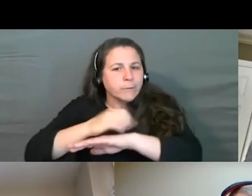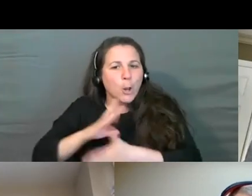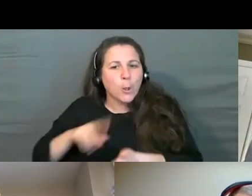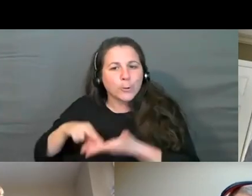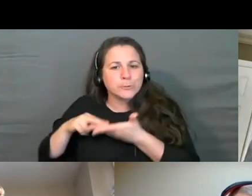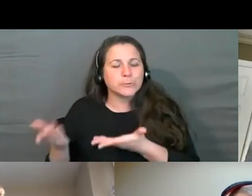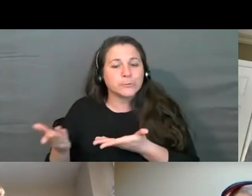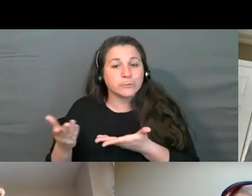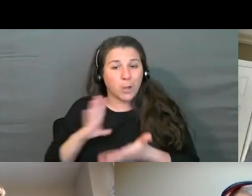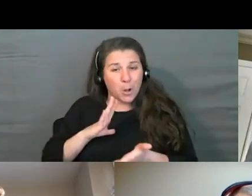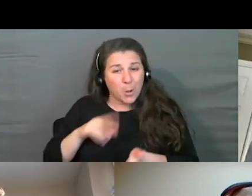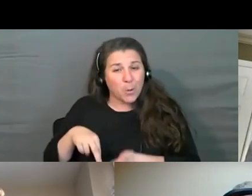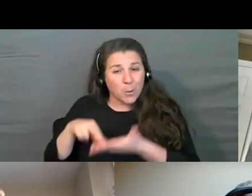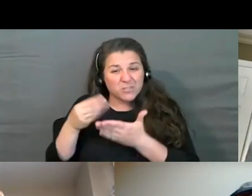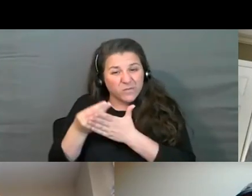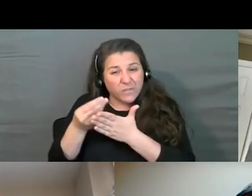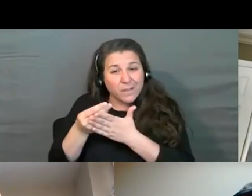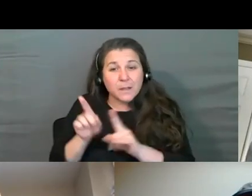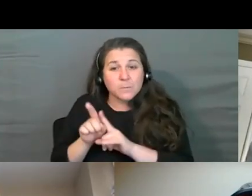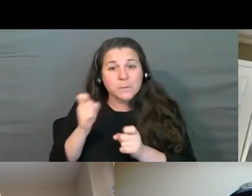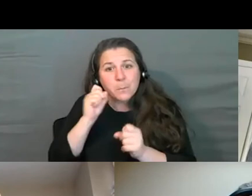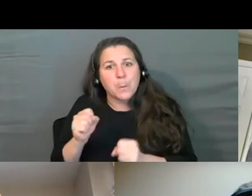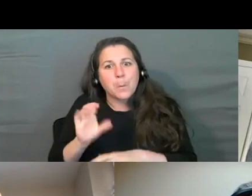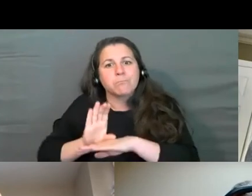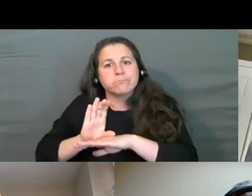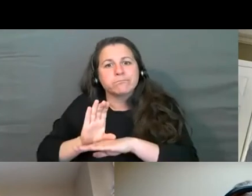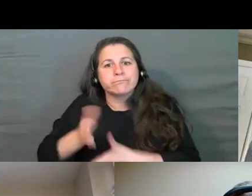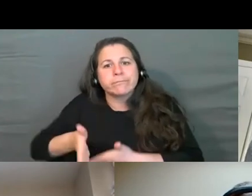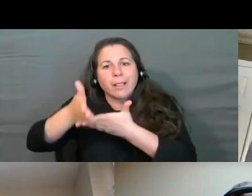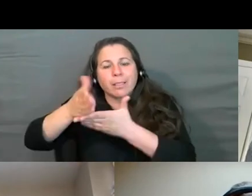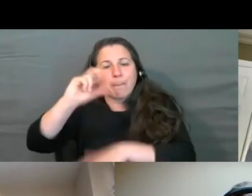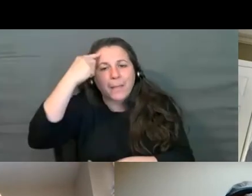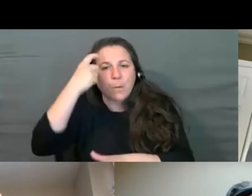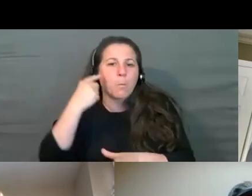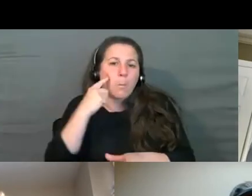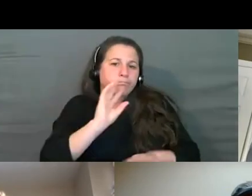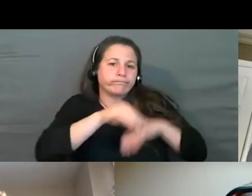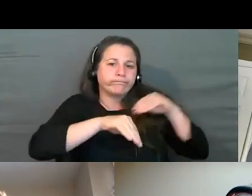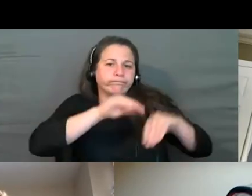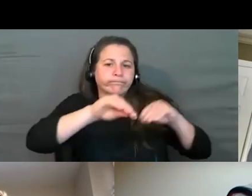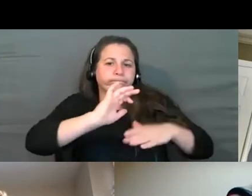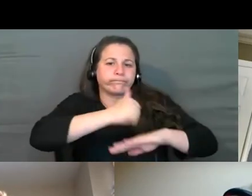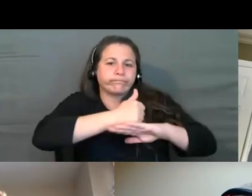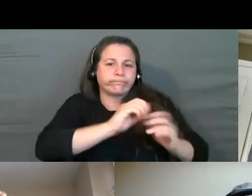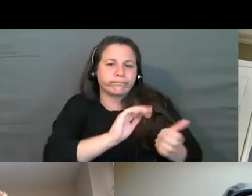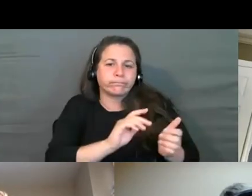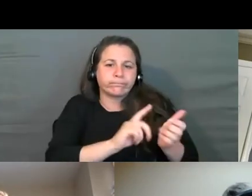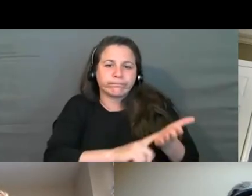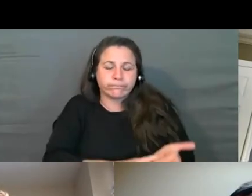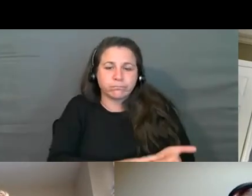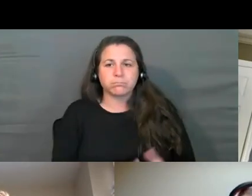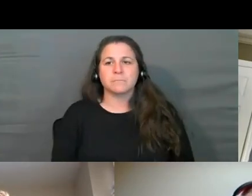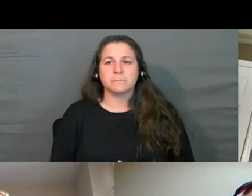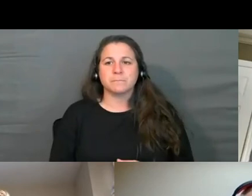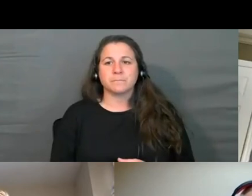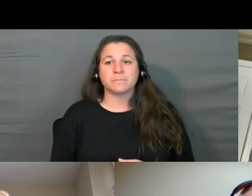mesures financières aussi qui aident à penser l'employeur pour ça. Donc, je pense que la personne, c'est peut-être plus